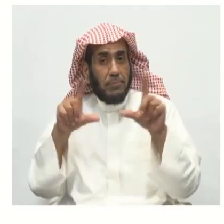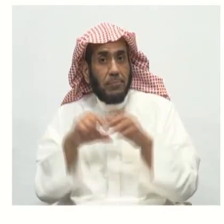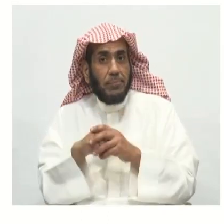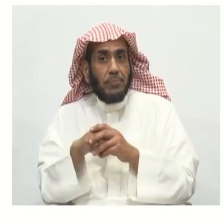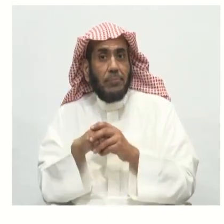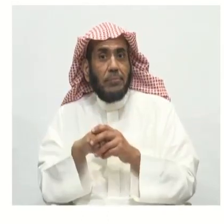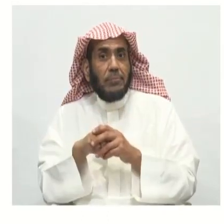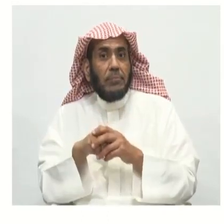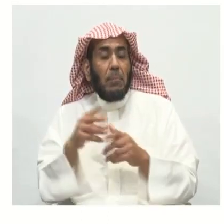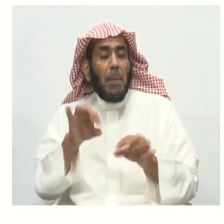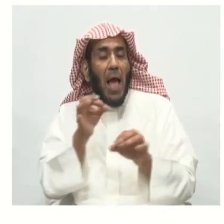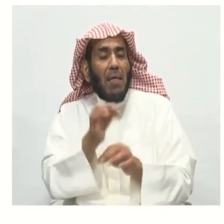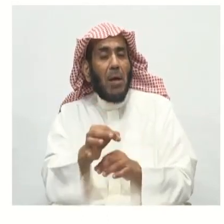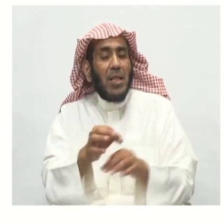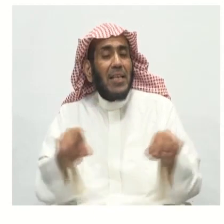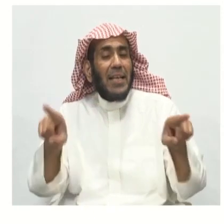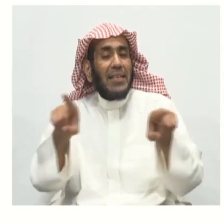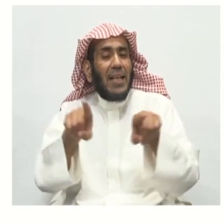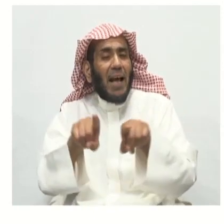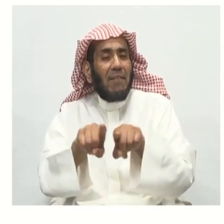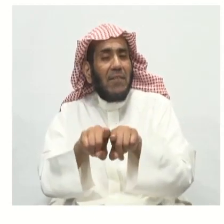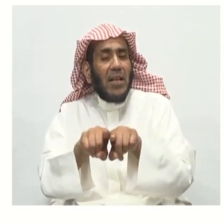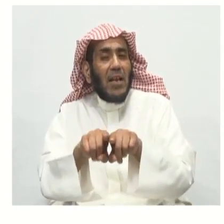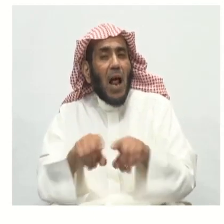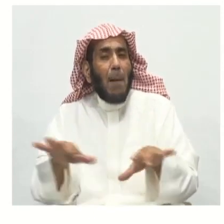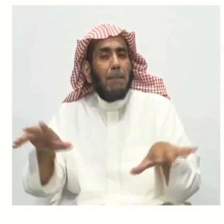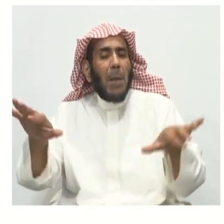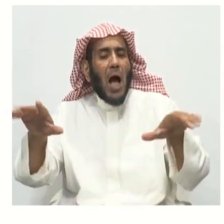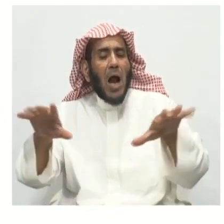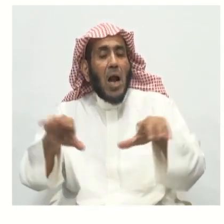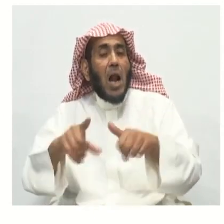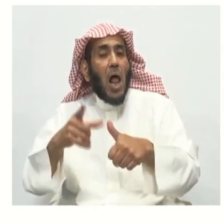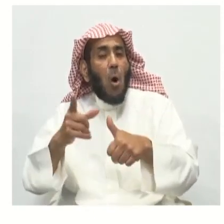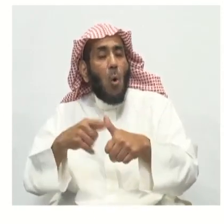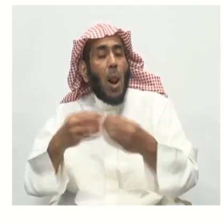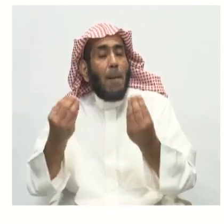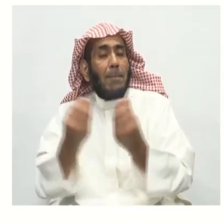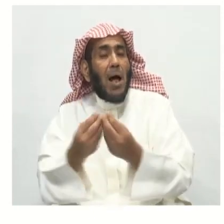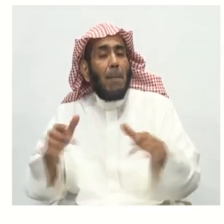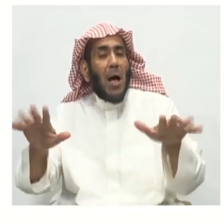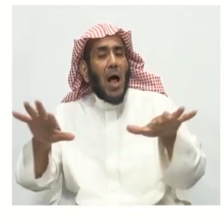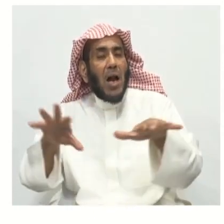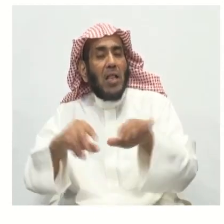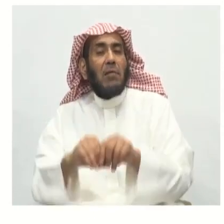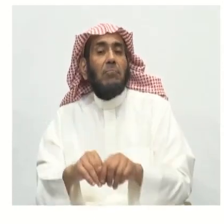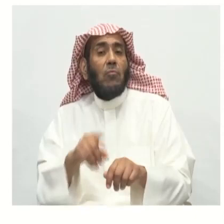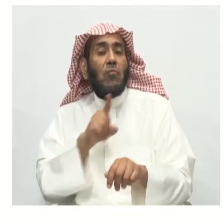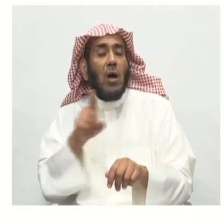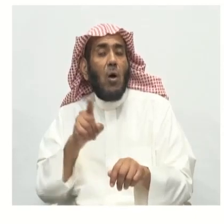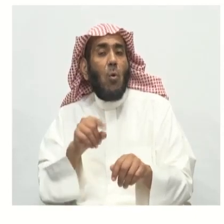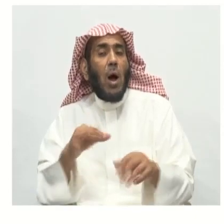البحرين هذا المكان يلتقي فيه البحر الاول مع البحر الثاني فهو